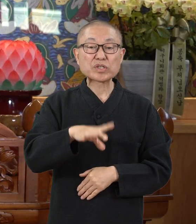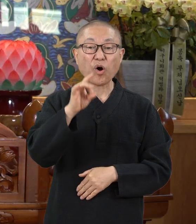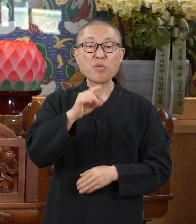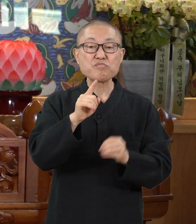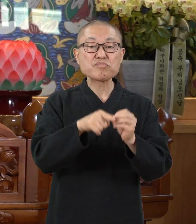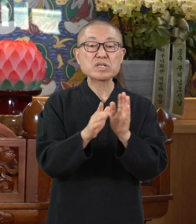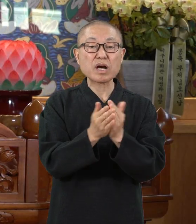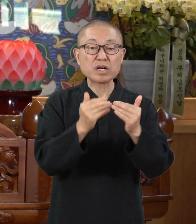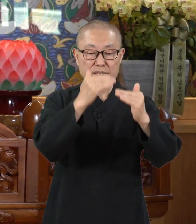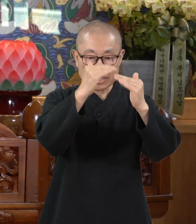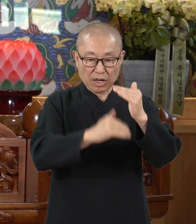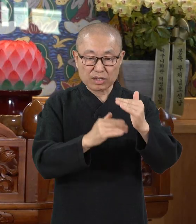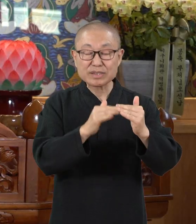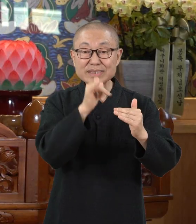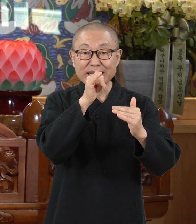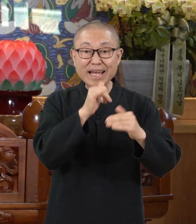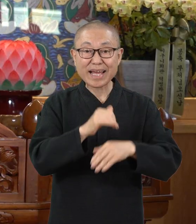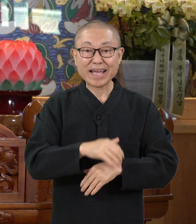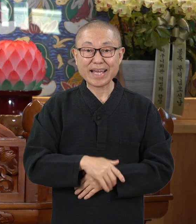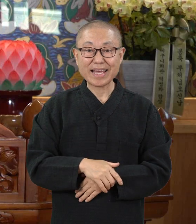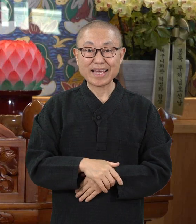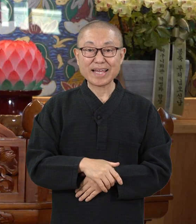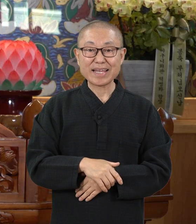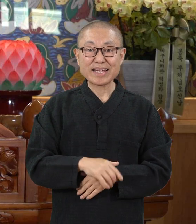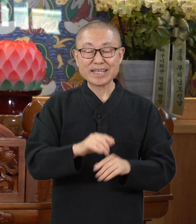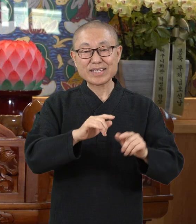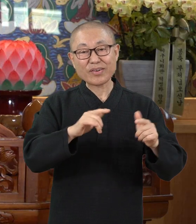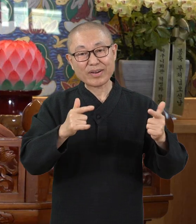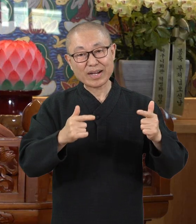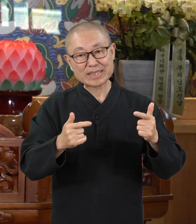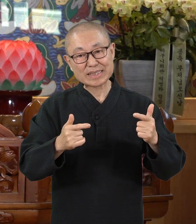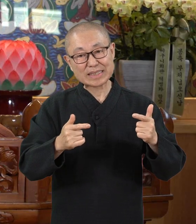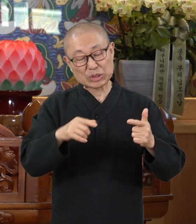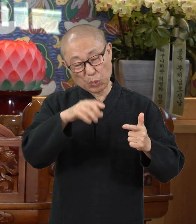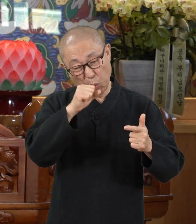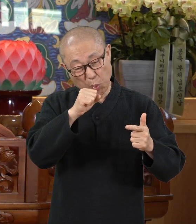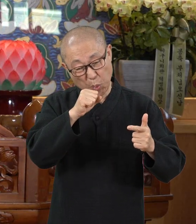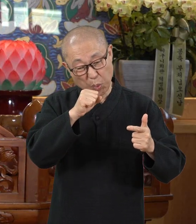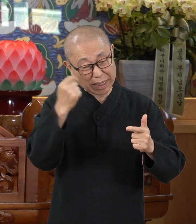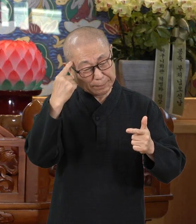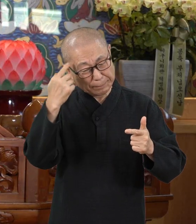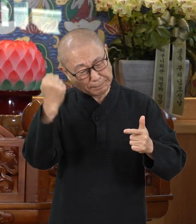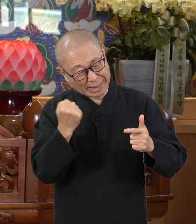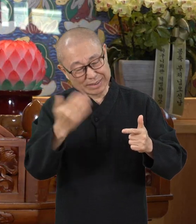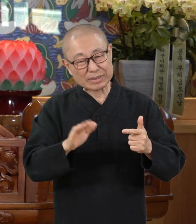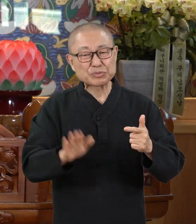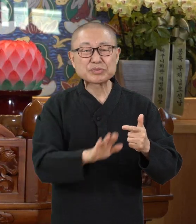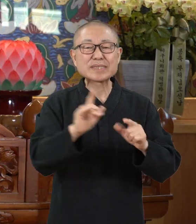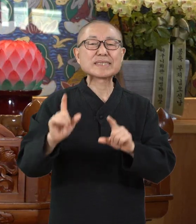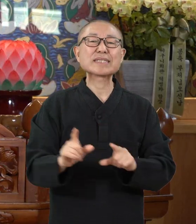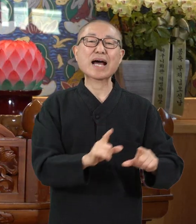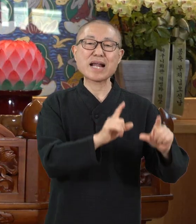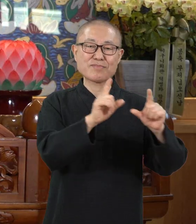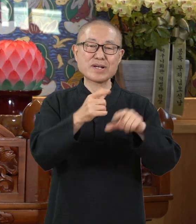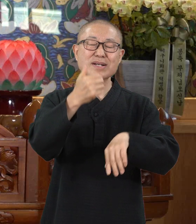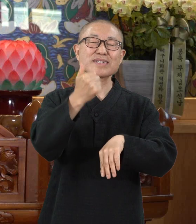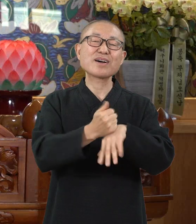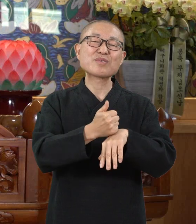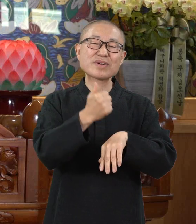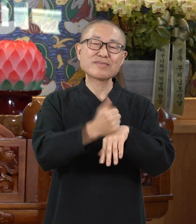초기 경전에 나오는데요. 여러 가지를 좋은 걸 집착하지만 결국 우리의 삶이라고 하는